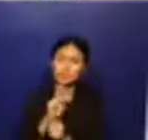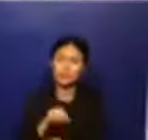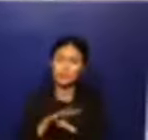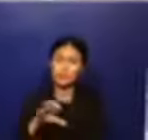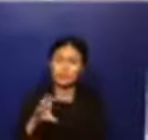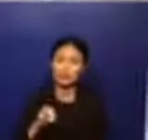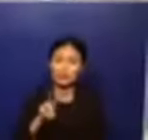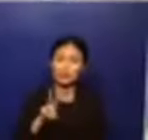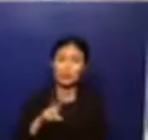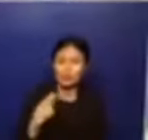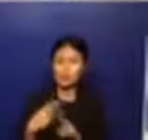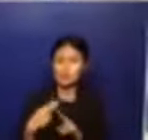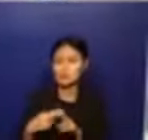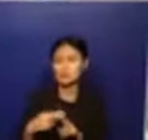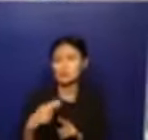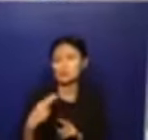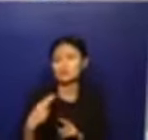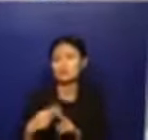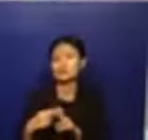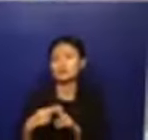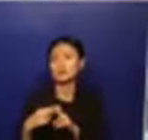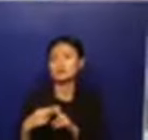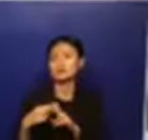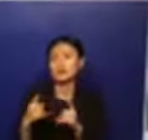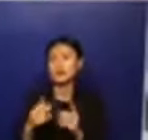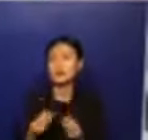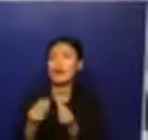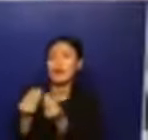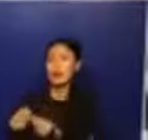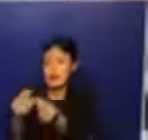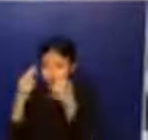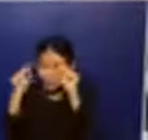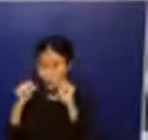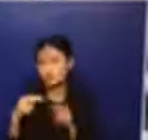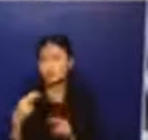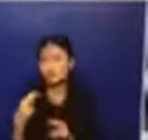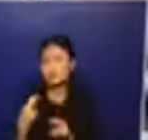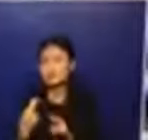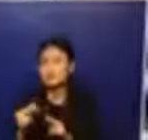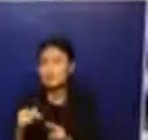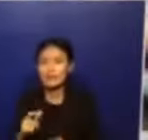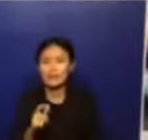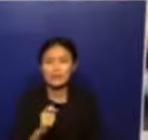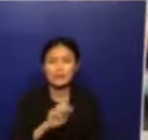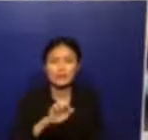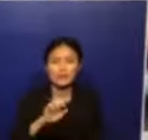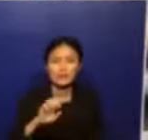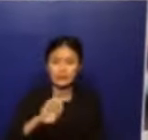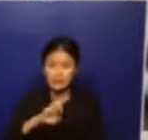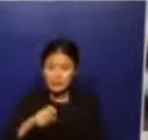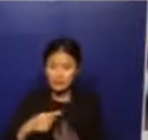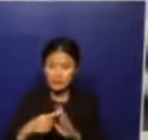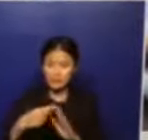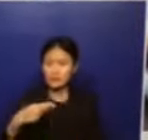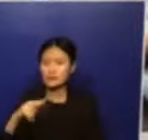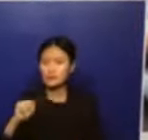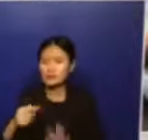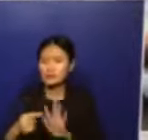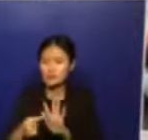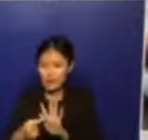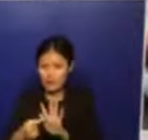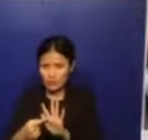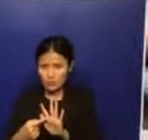ว่าเป็นอีเหนาเมาหมัดดิฉันนึกสภาพที่ท่านกลางคืนก็แอบกลับเข้าอยู่ในกองทัพนะคะใน